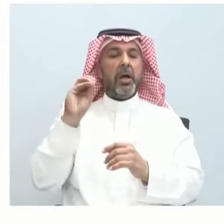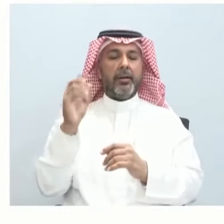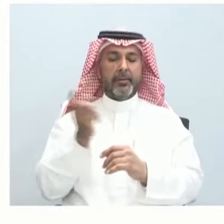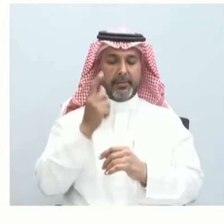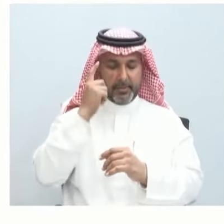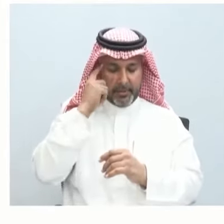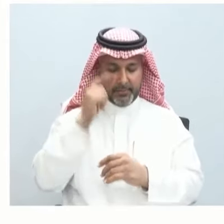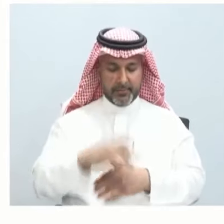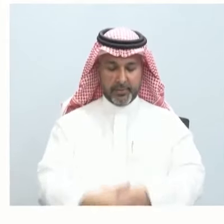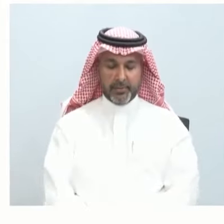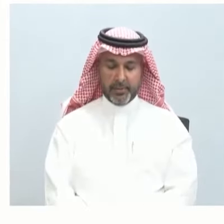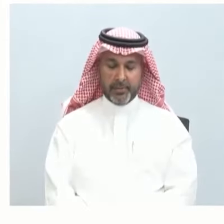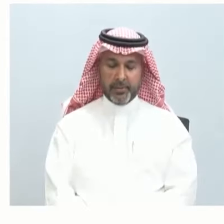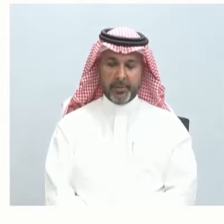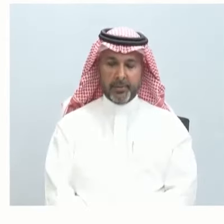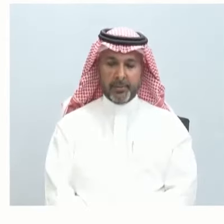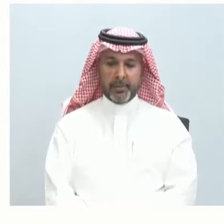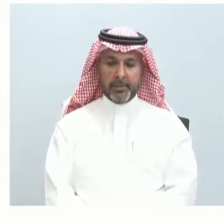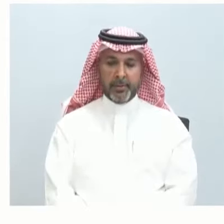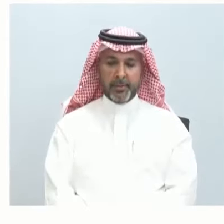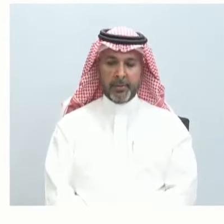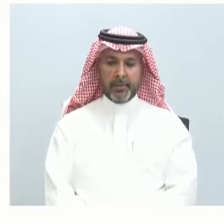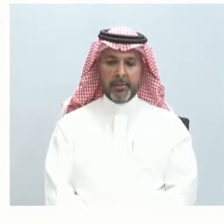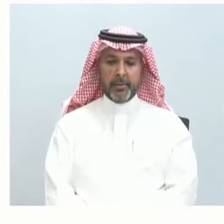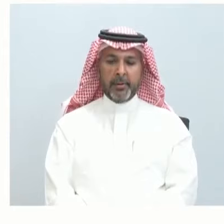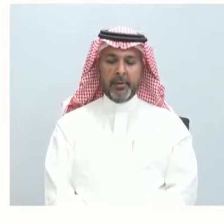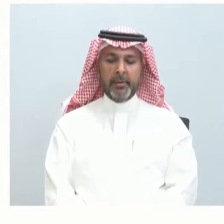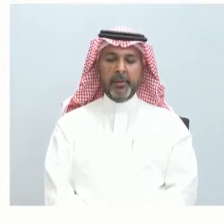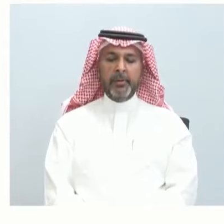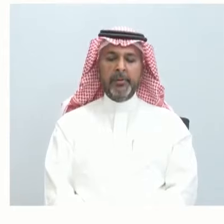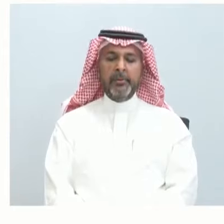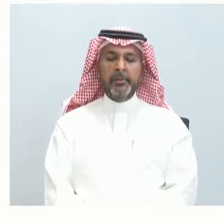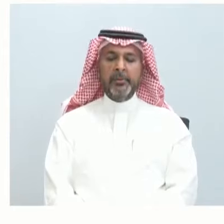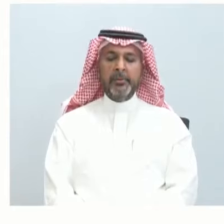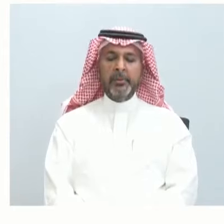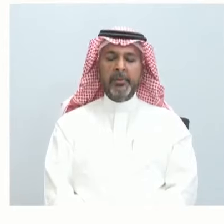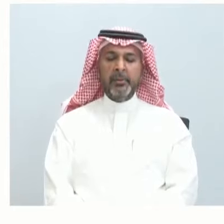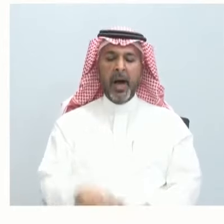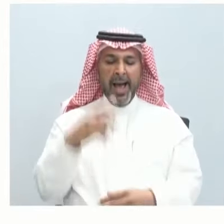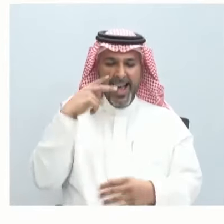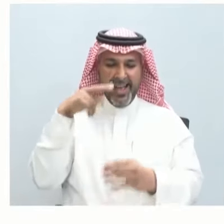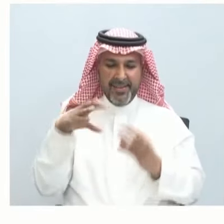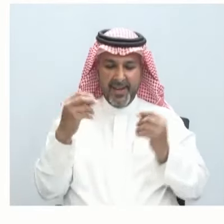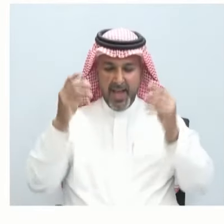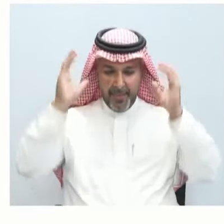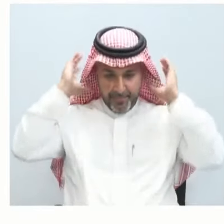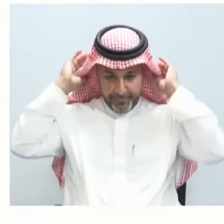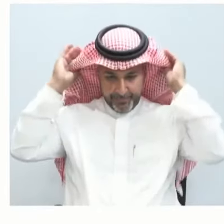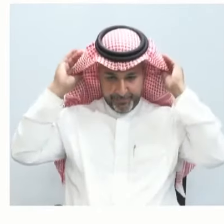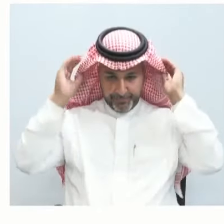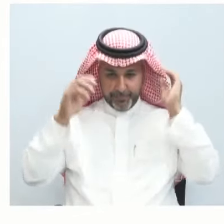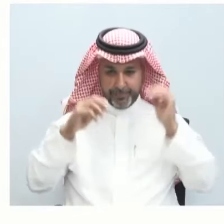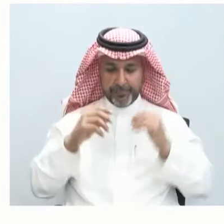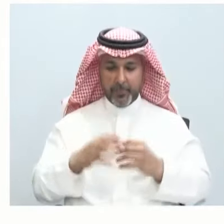القاعدتين هذه القاعده الاولى وهذه القاعده الثانيه اذا سنقوم الان